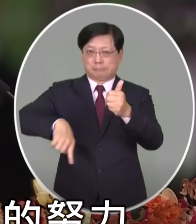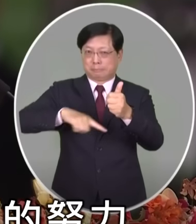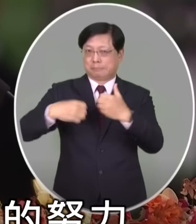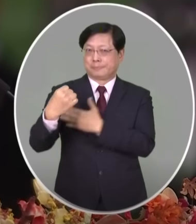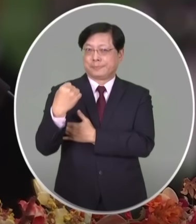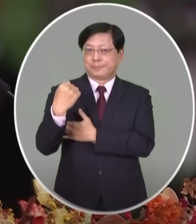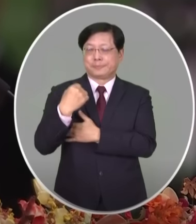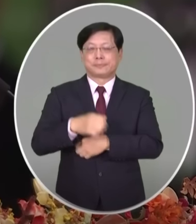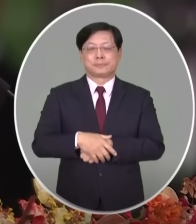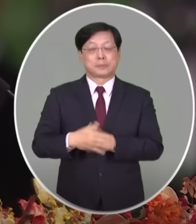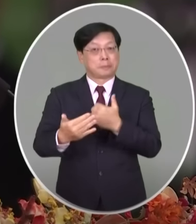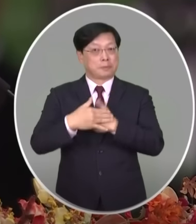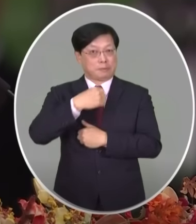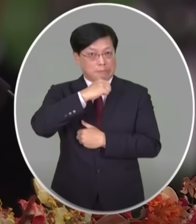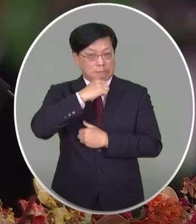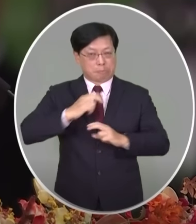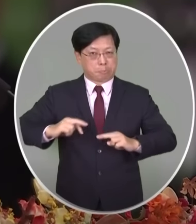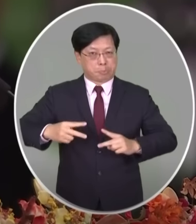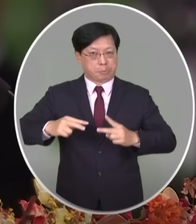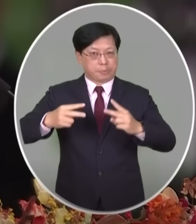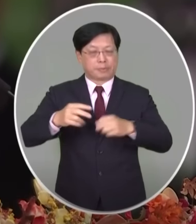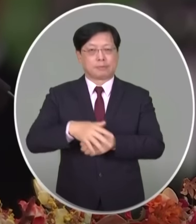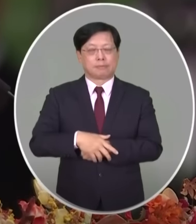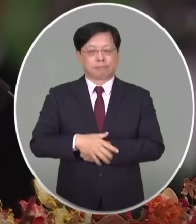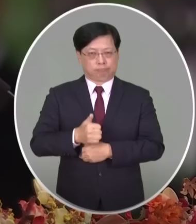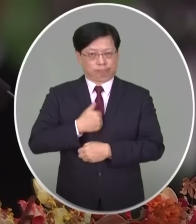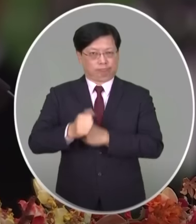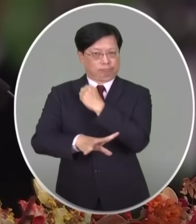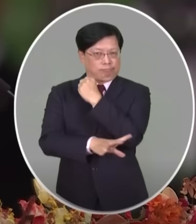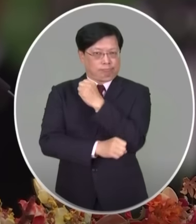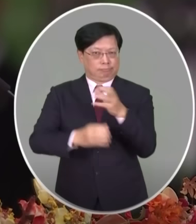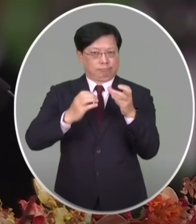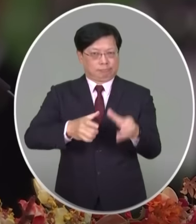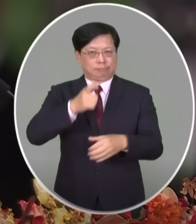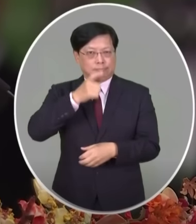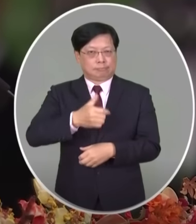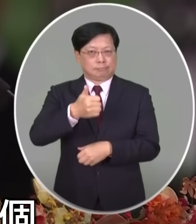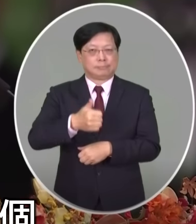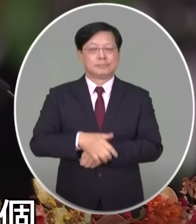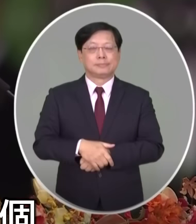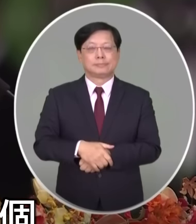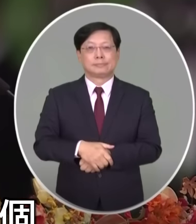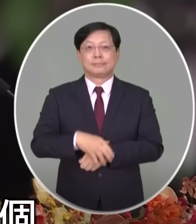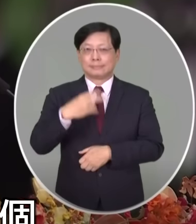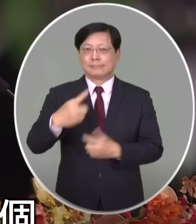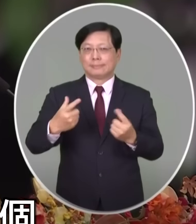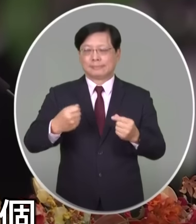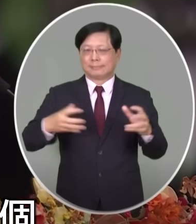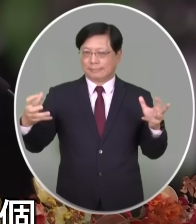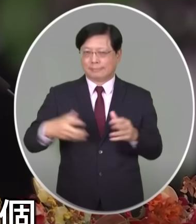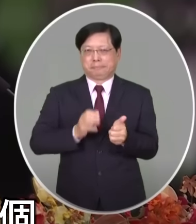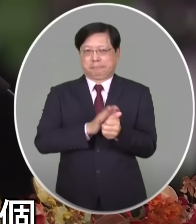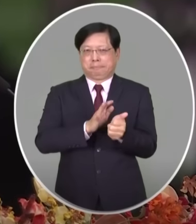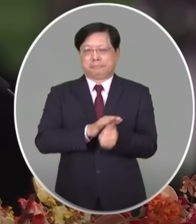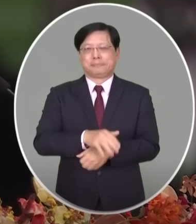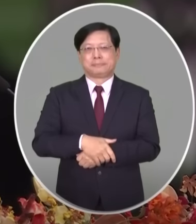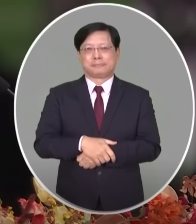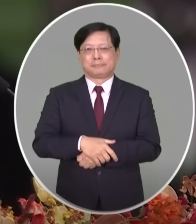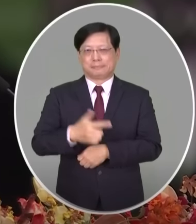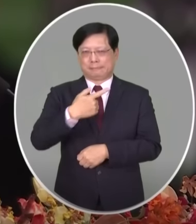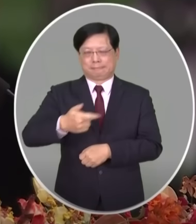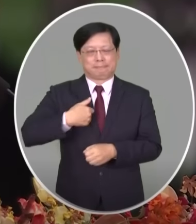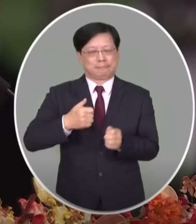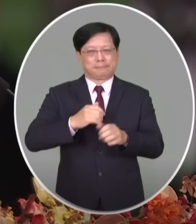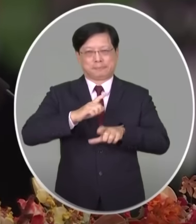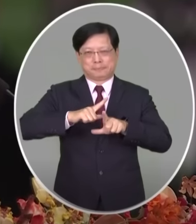力，为台湾的发展打下坚实的基础，也请大家一起给他们一个最热